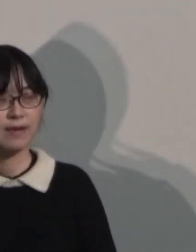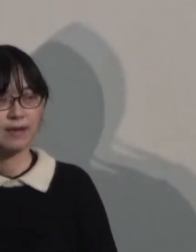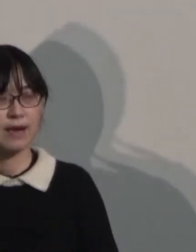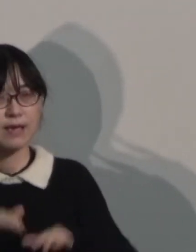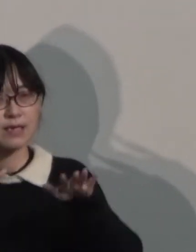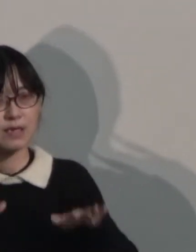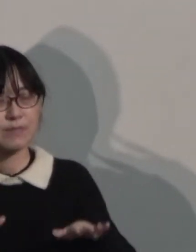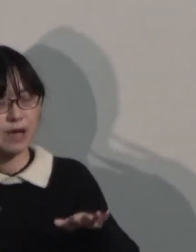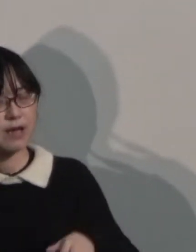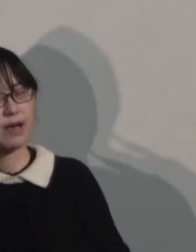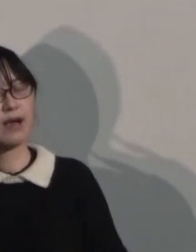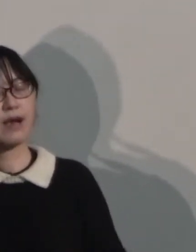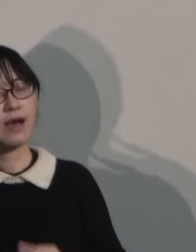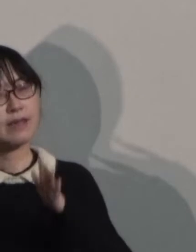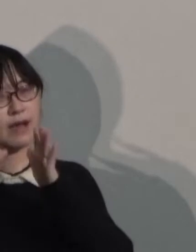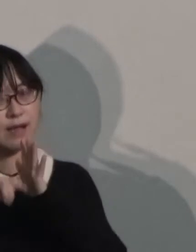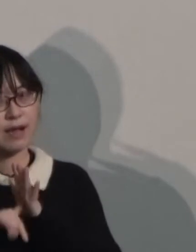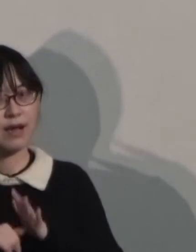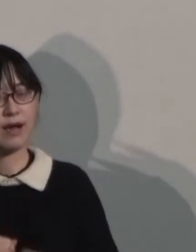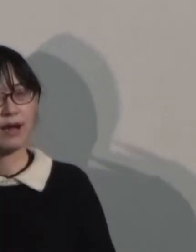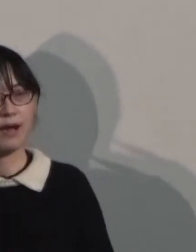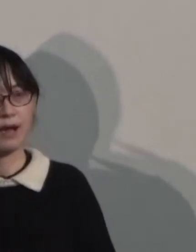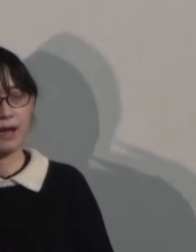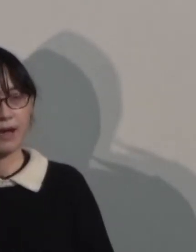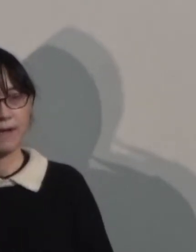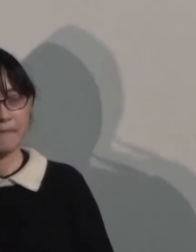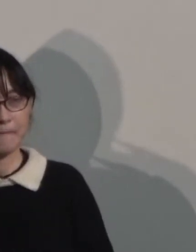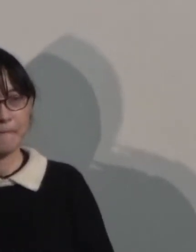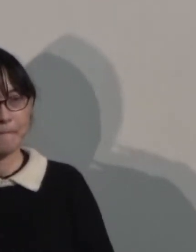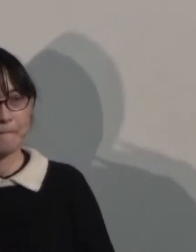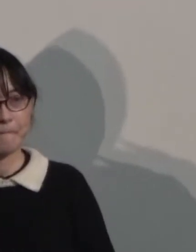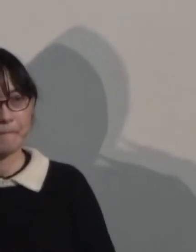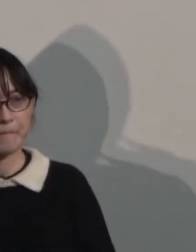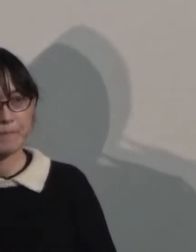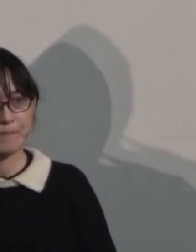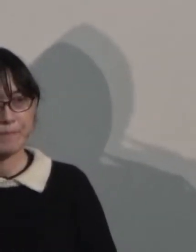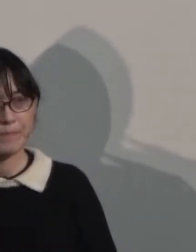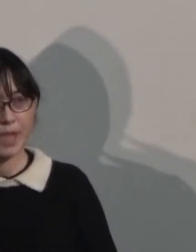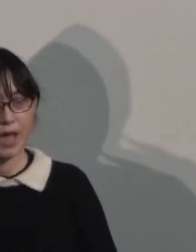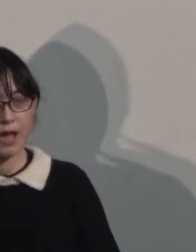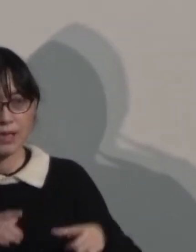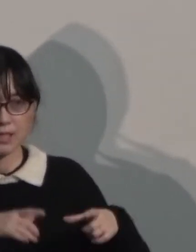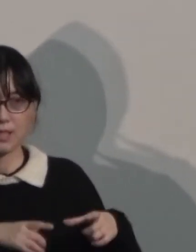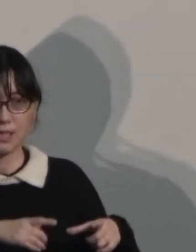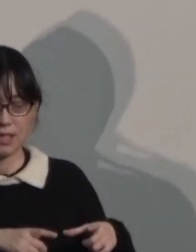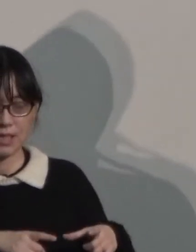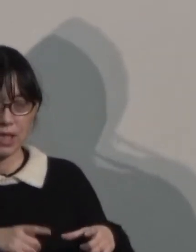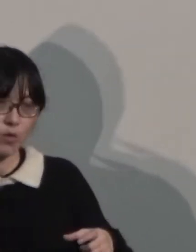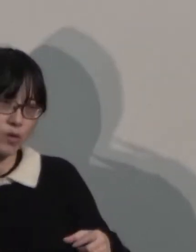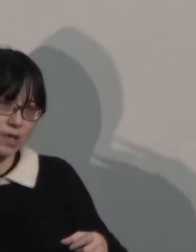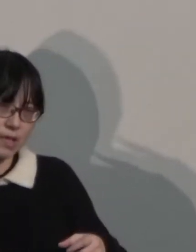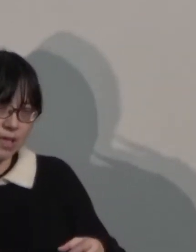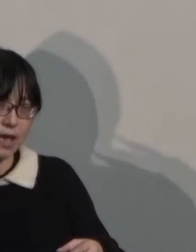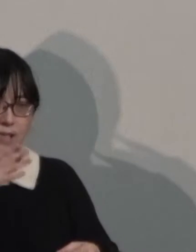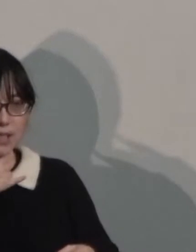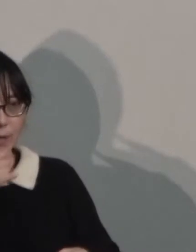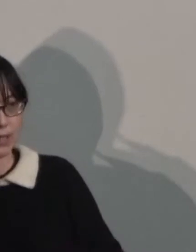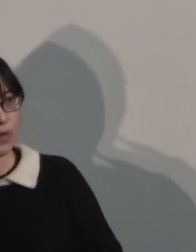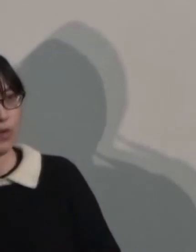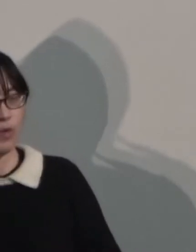今考えると、これまで CD などを聞いて幸せを覚